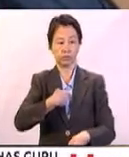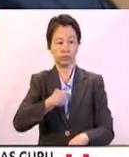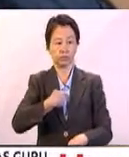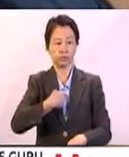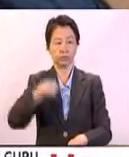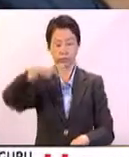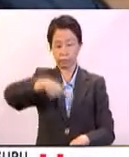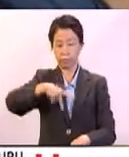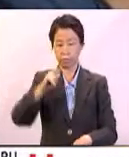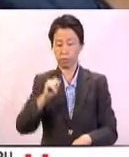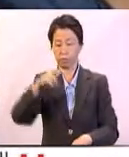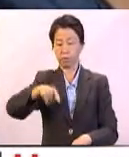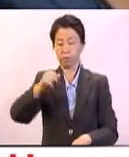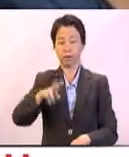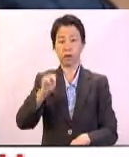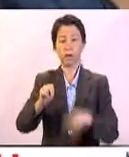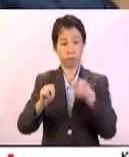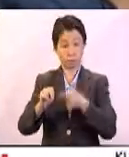PTPTN,